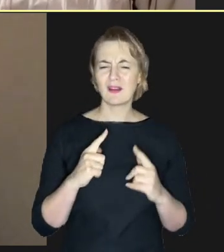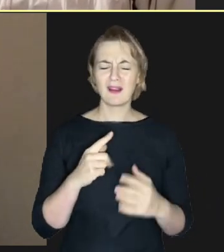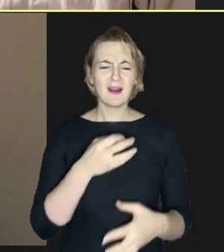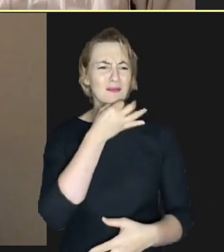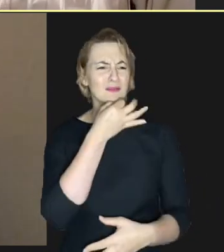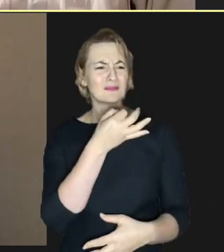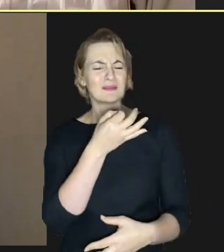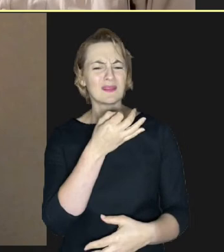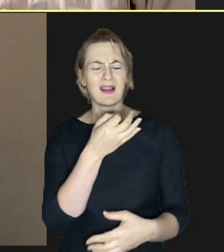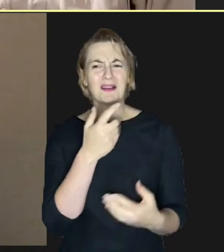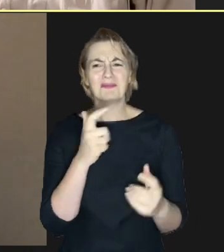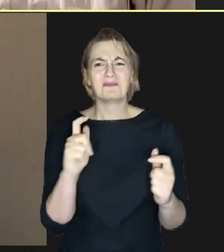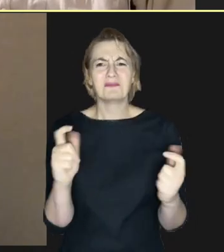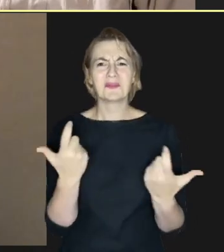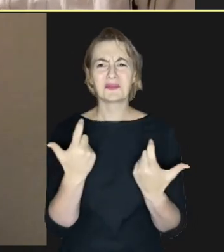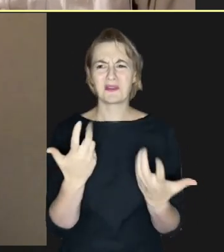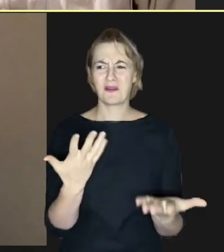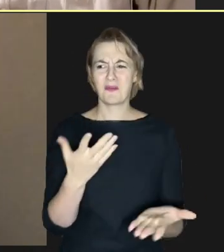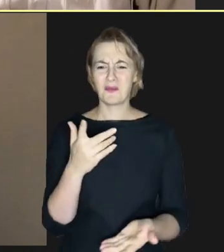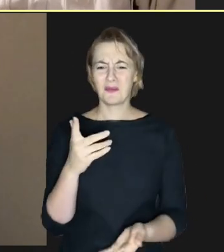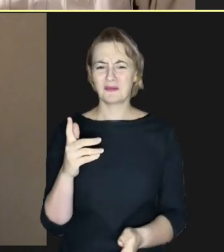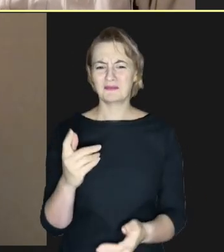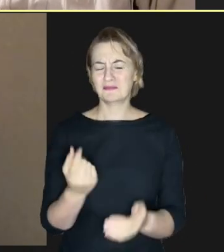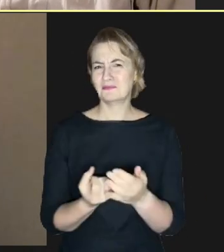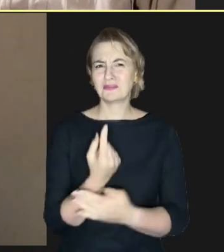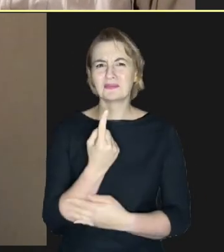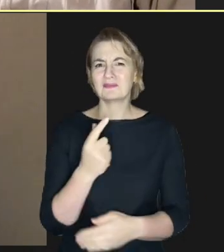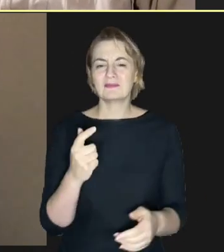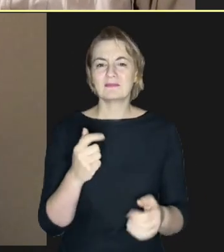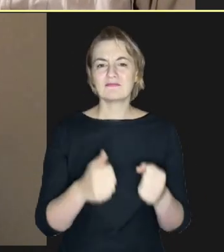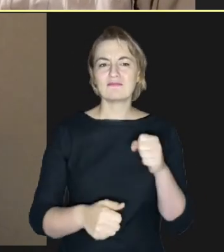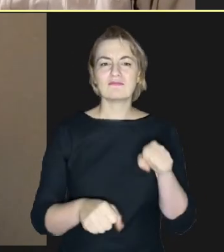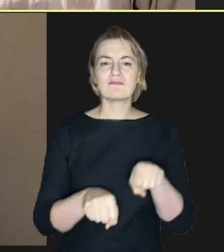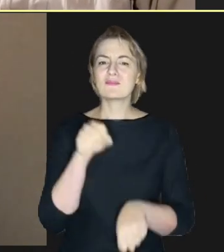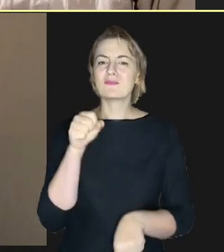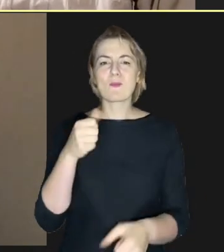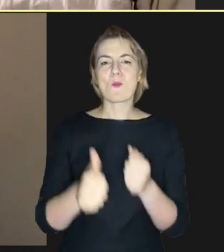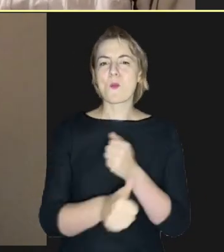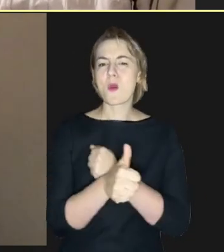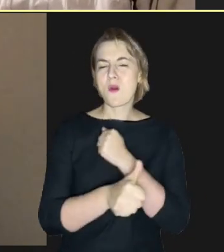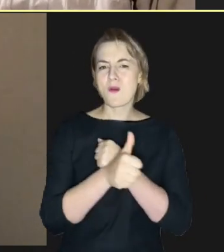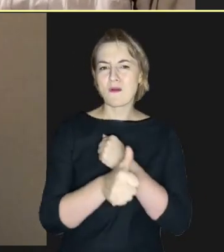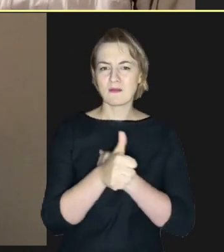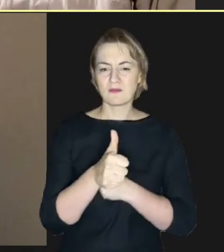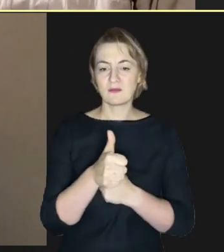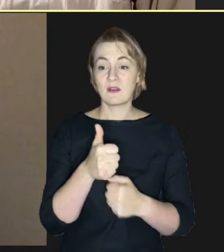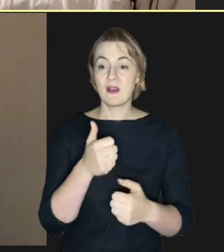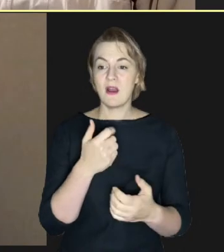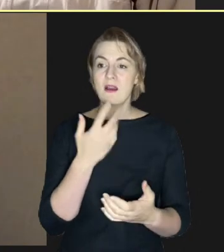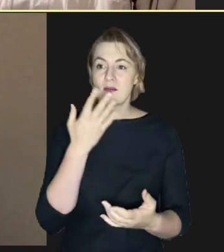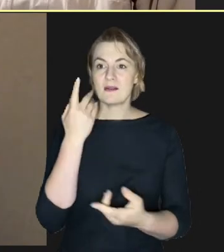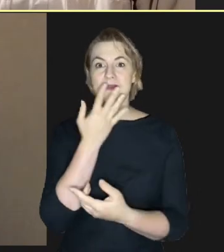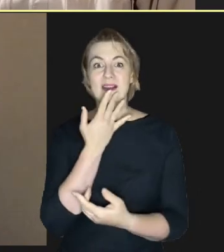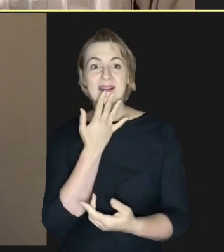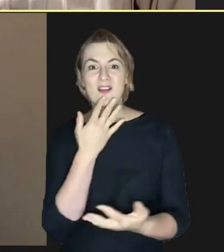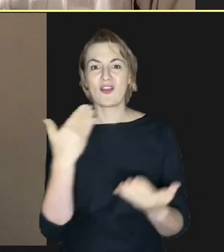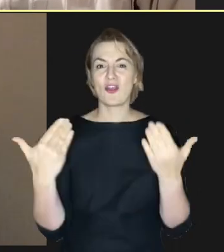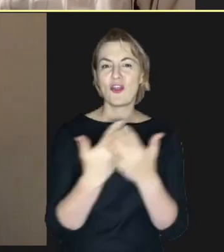Jak ty to widzisz? O co w ogóle chodzi? Dlaczego ten świat, który miał być takim nowym, wspaniałym światem, okazał się być